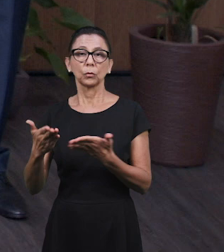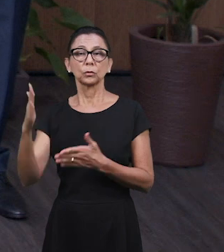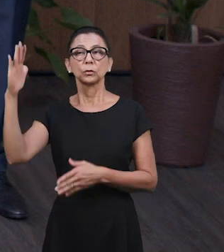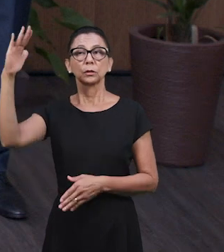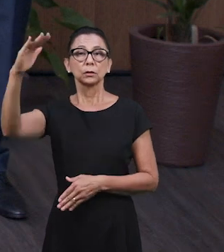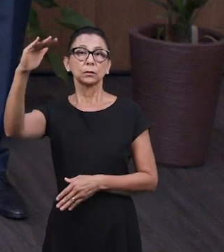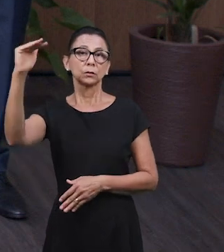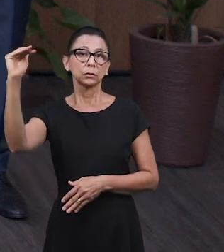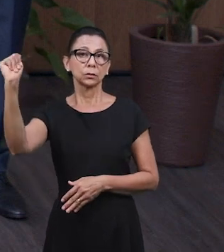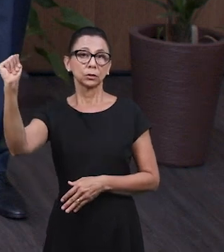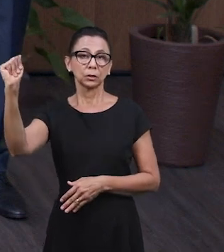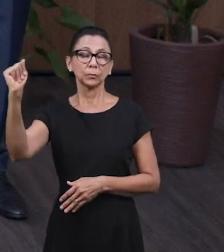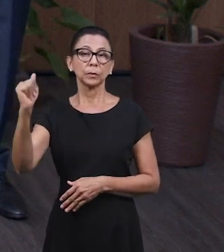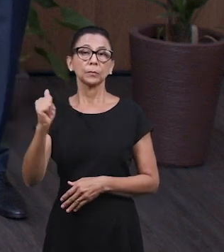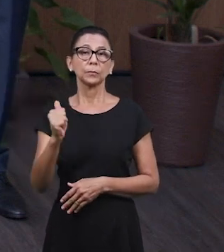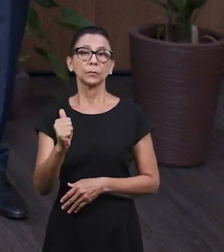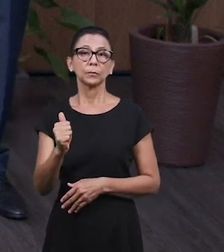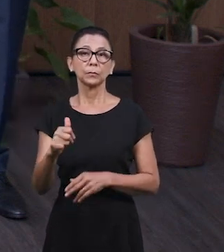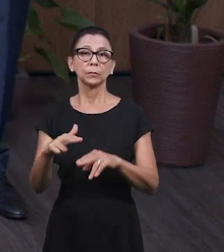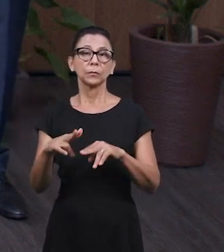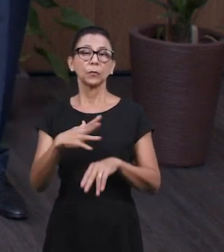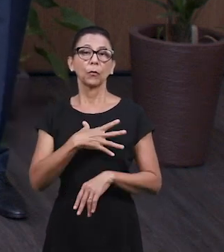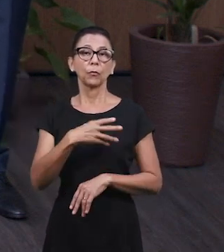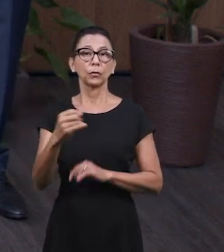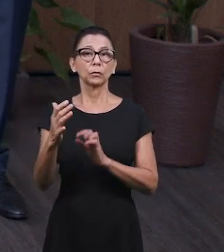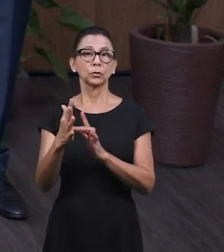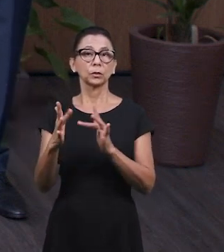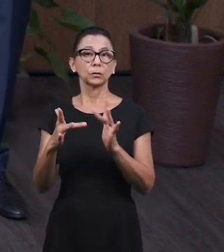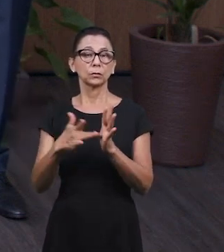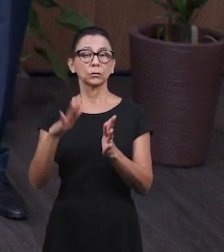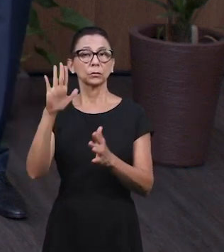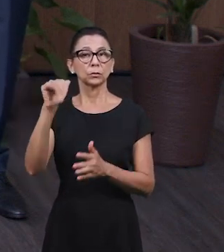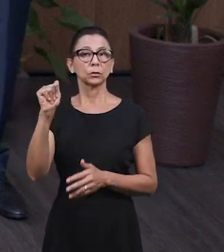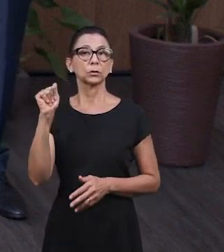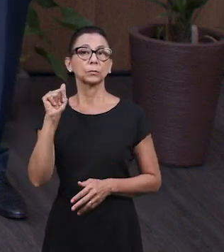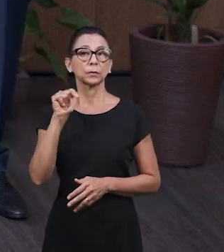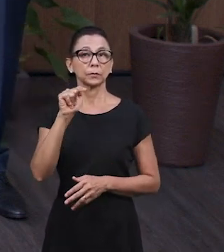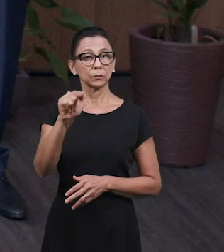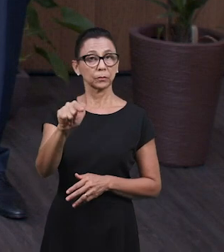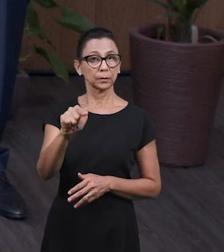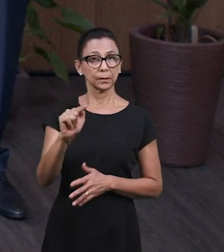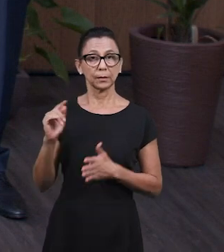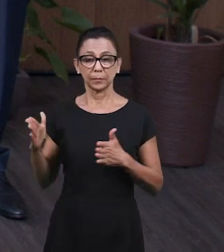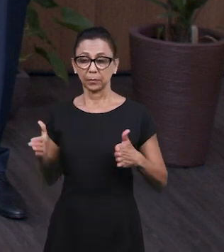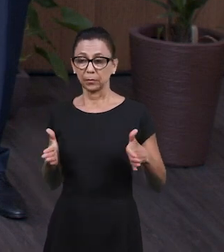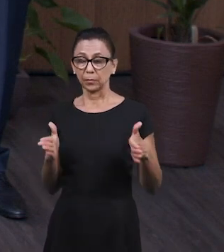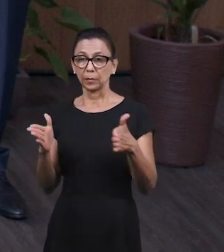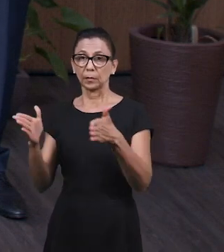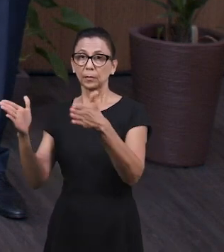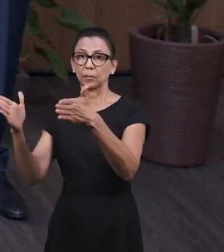aujourd'hui par le Fils Jésus pour entrer dans le chemin du salut